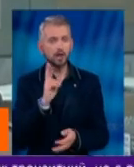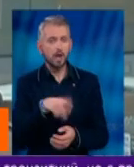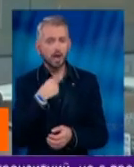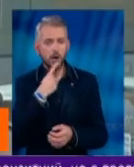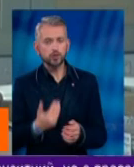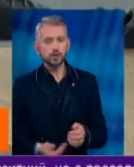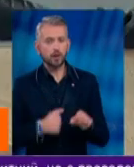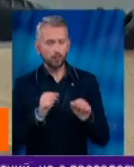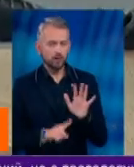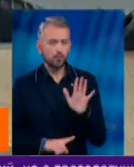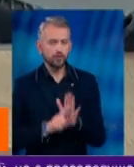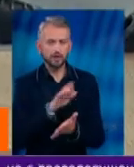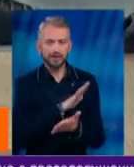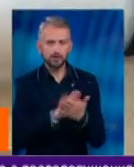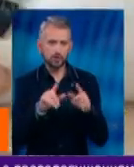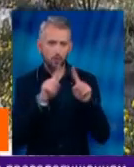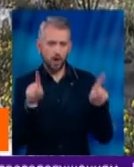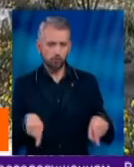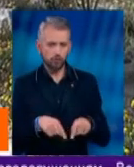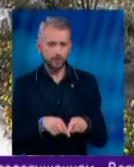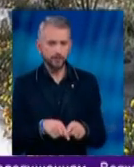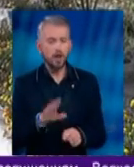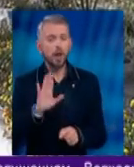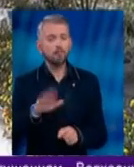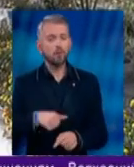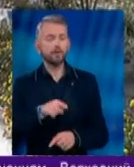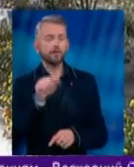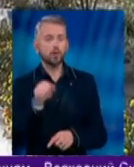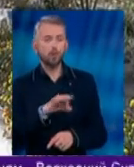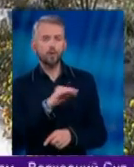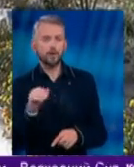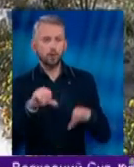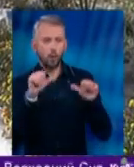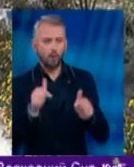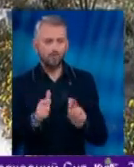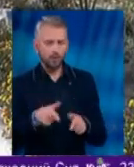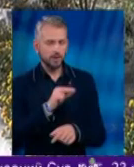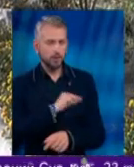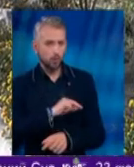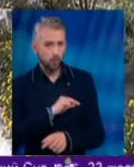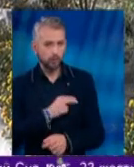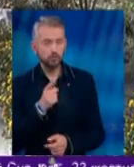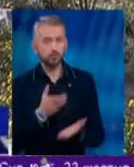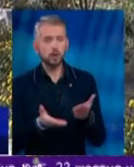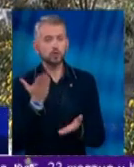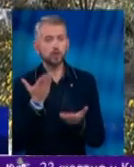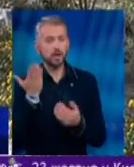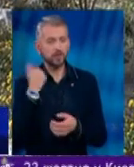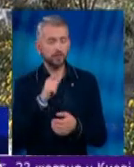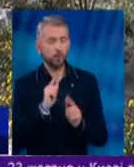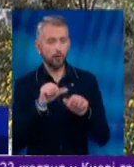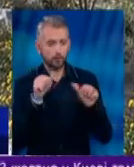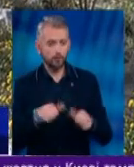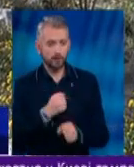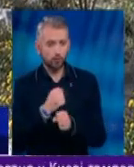життя можна почати з чистого аркуша. Далі потім він може офіційно оформитися на роботу, тому що якщо раніше він оформлювався на роботу,